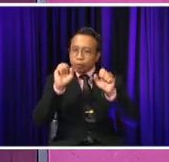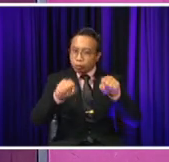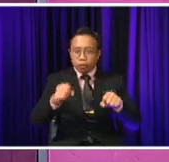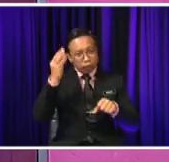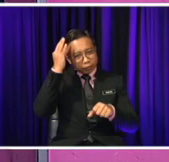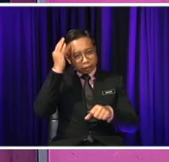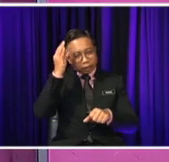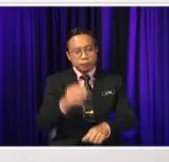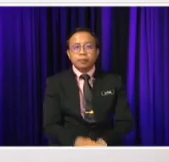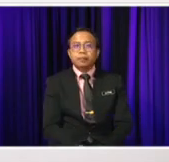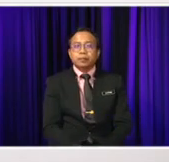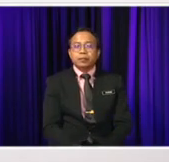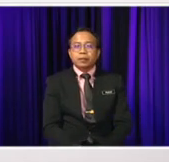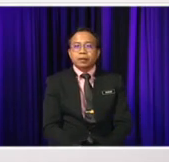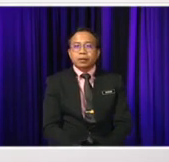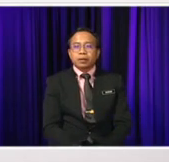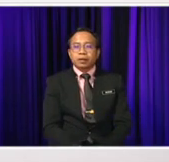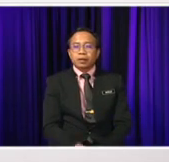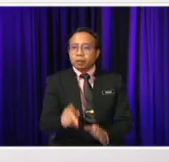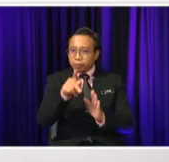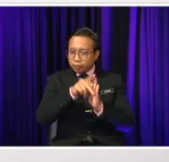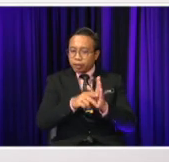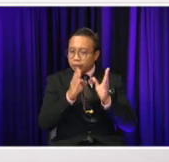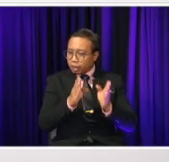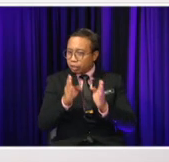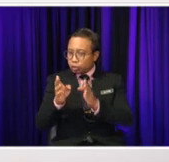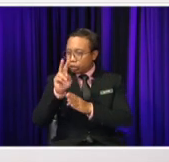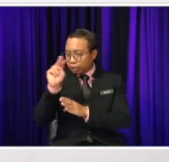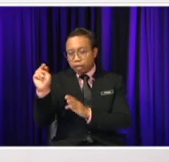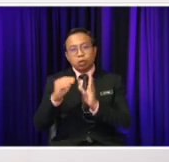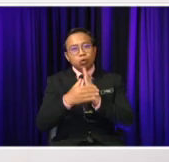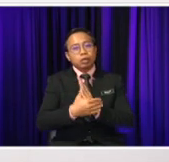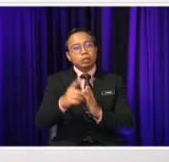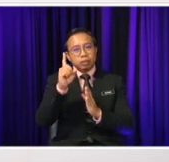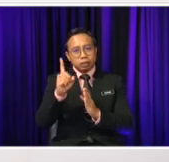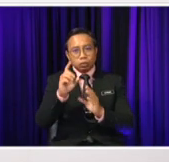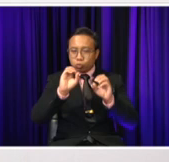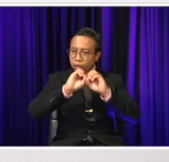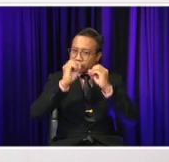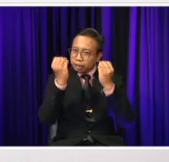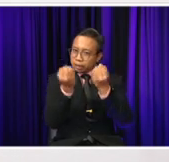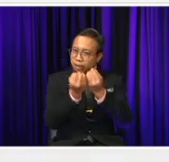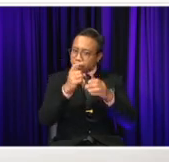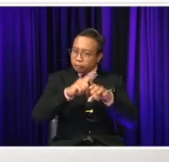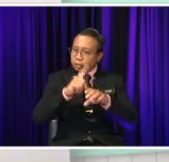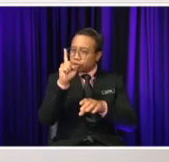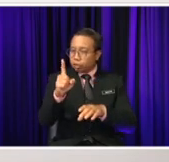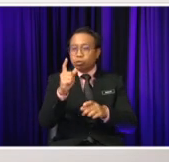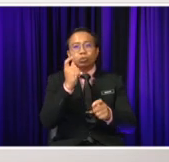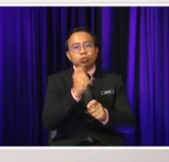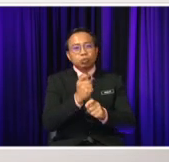Oke saya ingat saya perancangan oleh sesuatu organisasi terhadap sesuatu